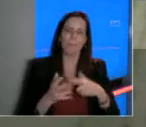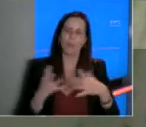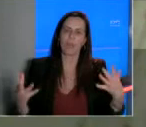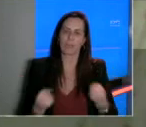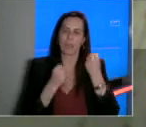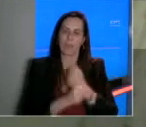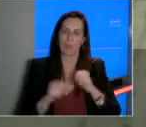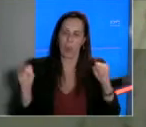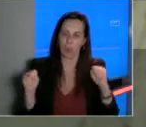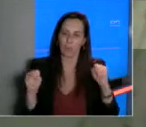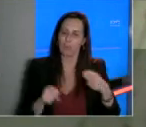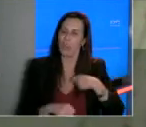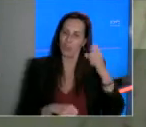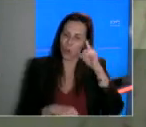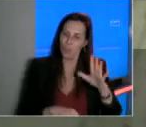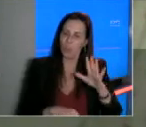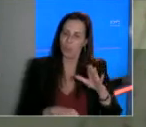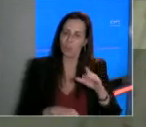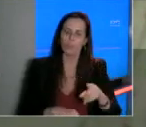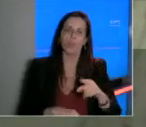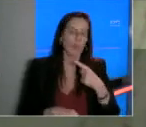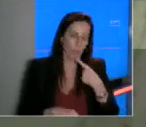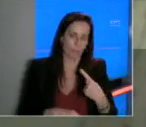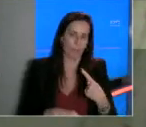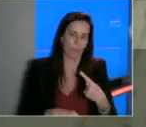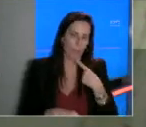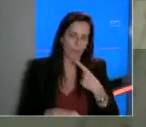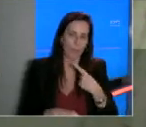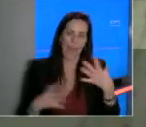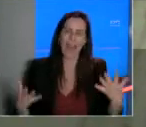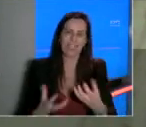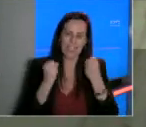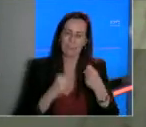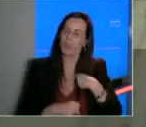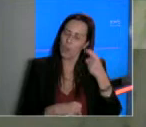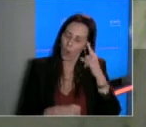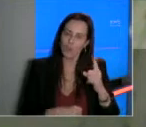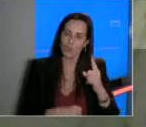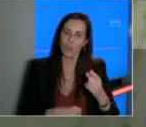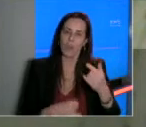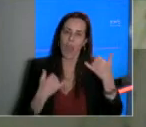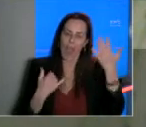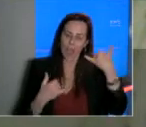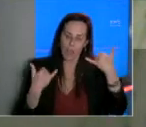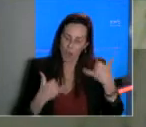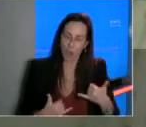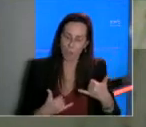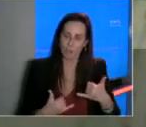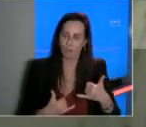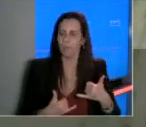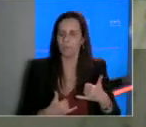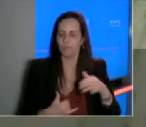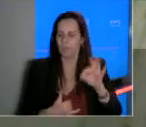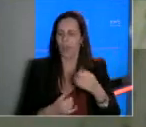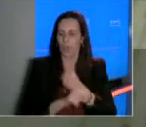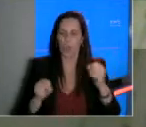הצלת הדמוקרטיה. אני חושב שהיא מדברים על שיח הצלה, אני חושב שהיה היום חורבן לדמוקרטיה